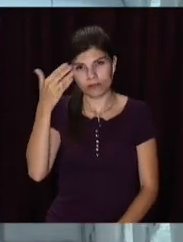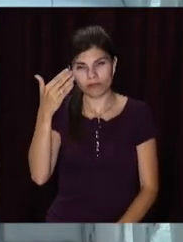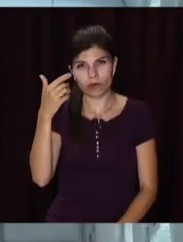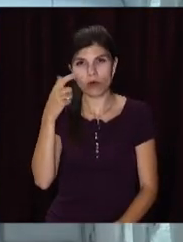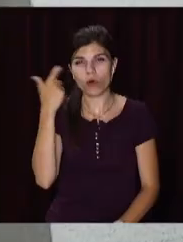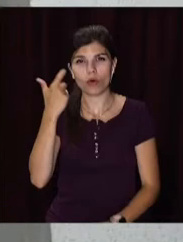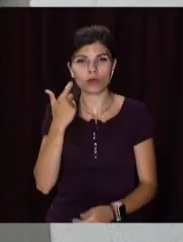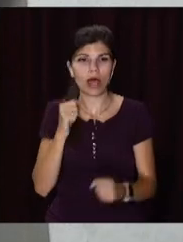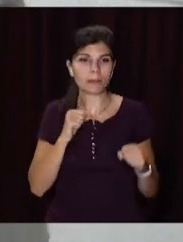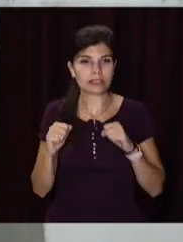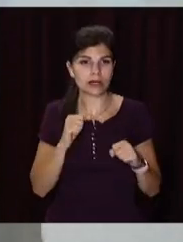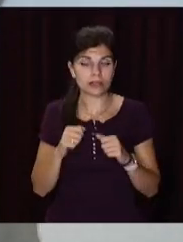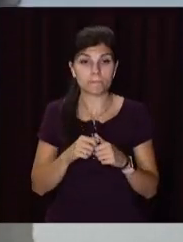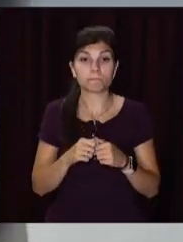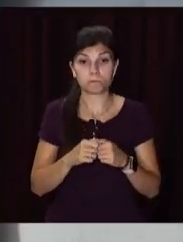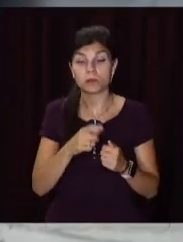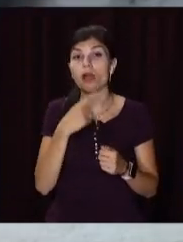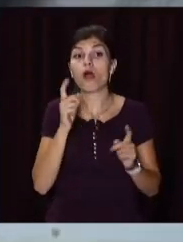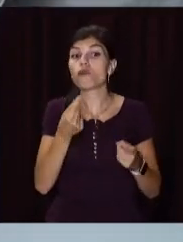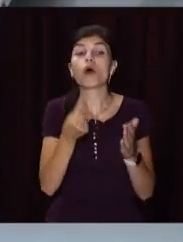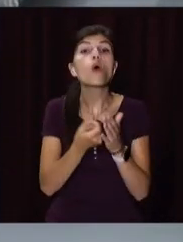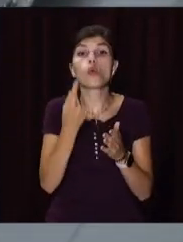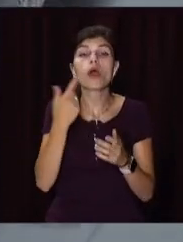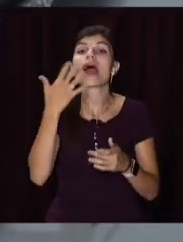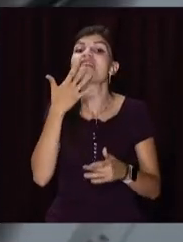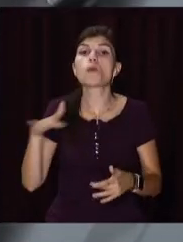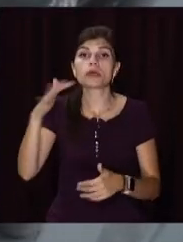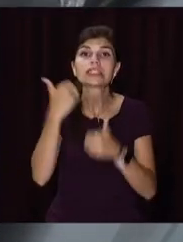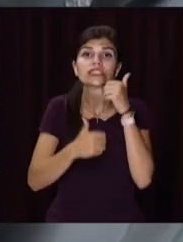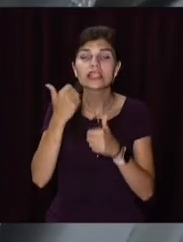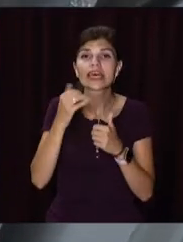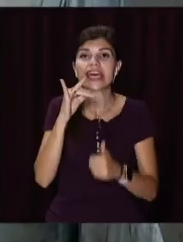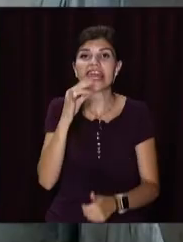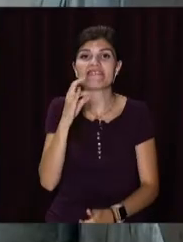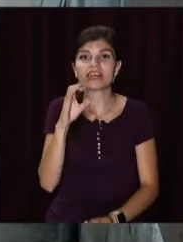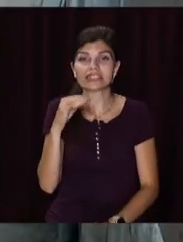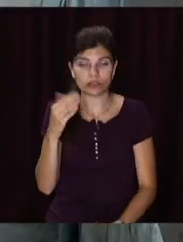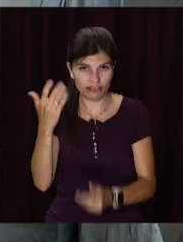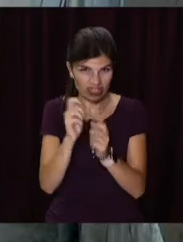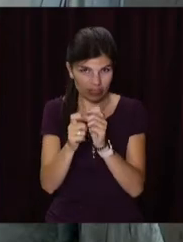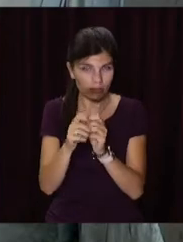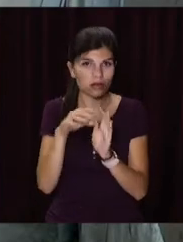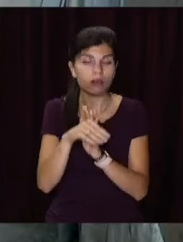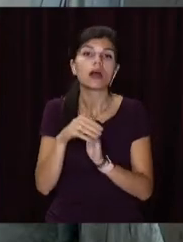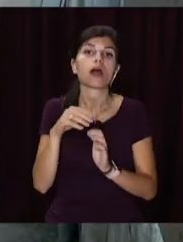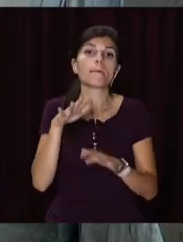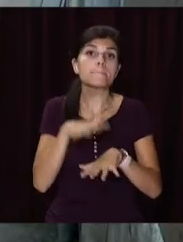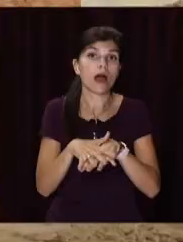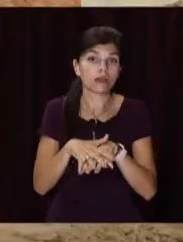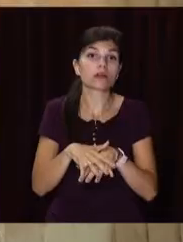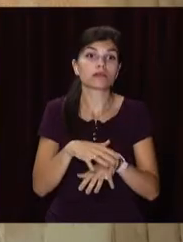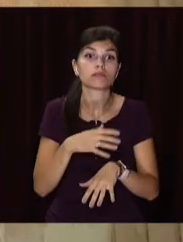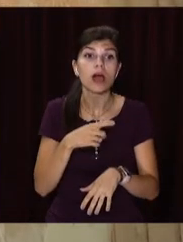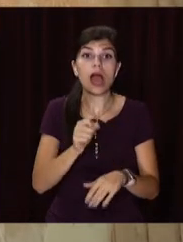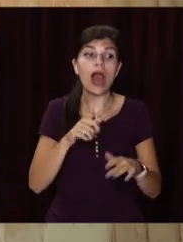закладів Кам'янського роблять переважно за грантові кошти Європейського інвестиційного банку. Внесок місцевого бюджету – 20%. Наразі місто